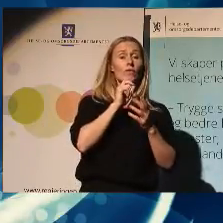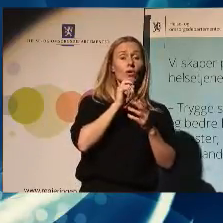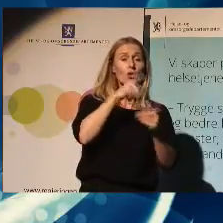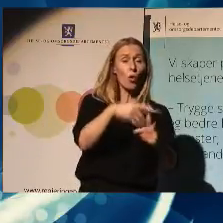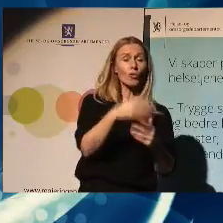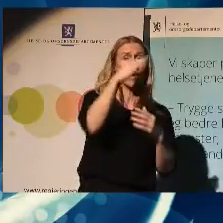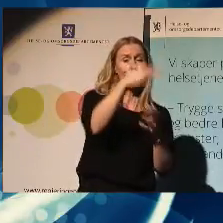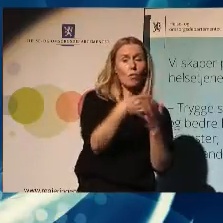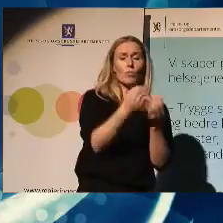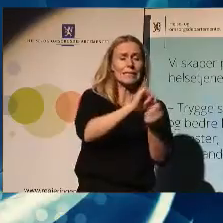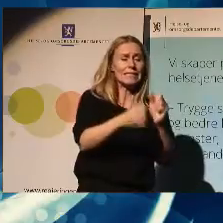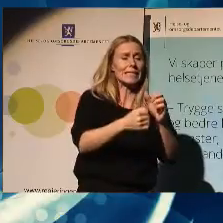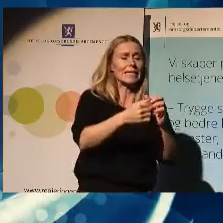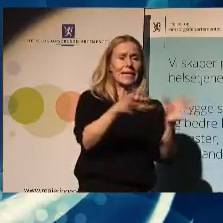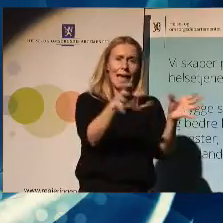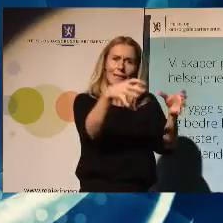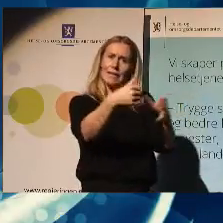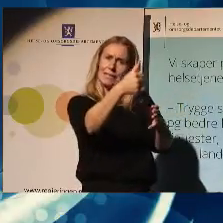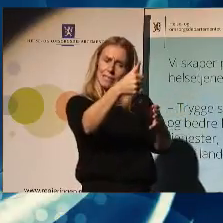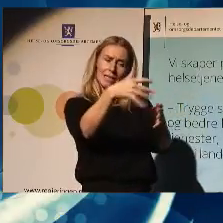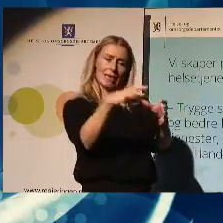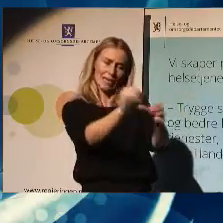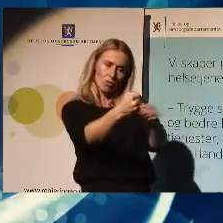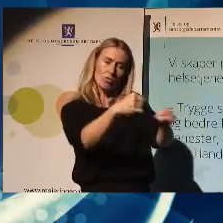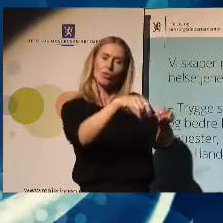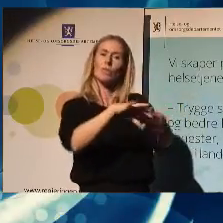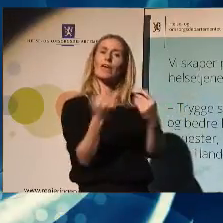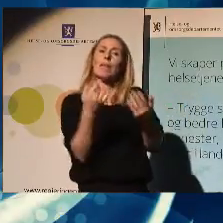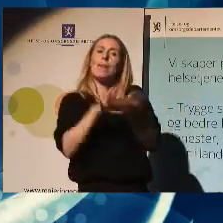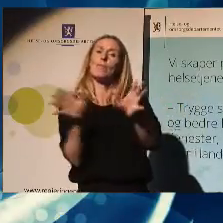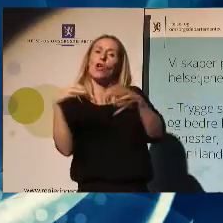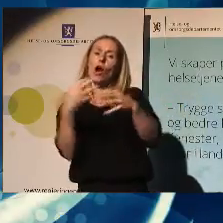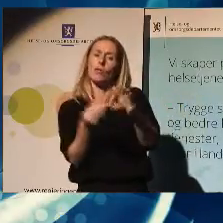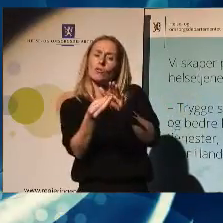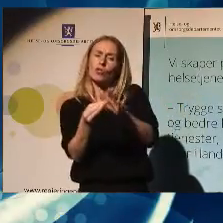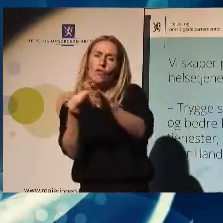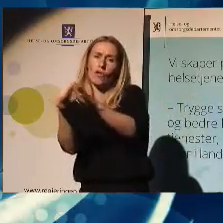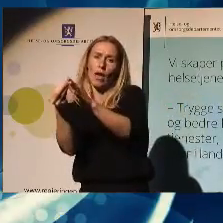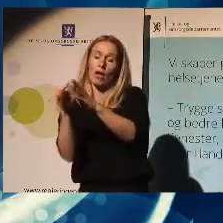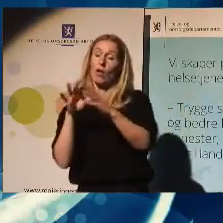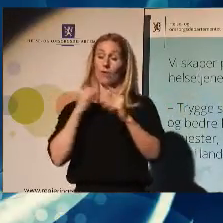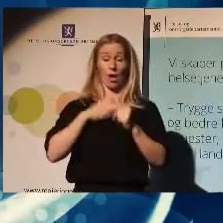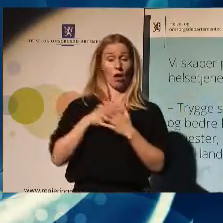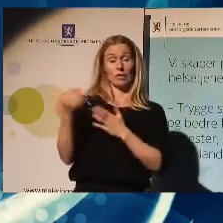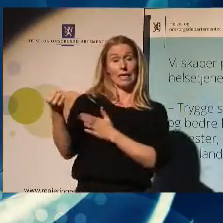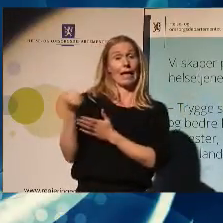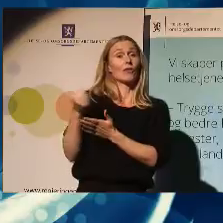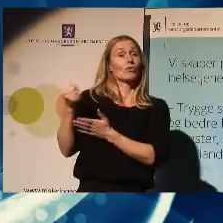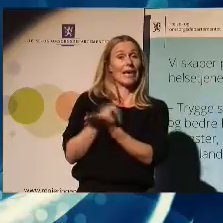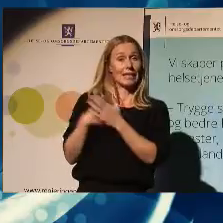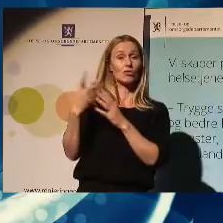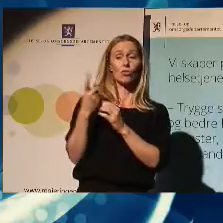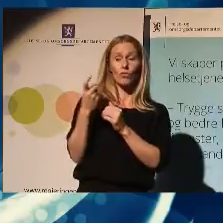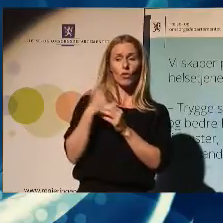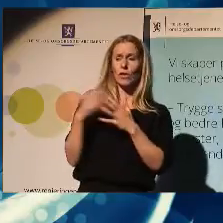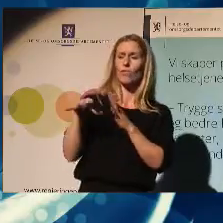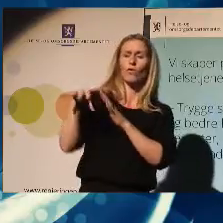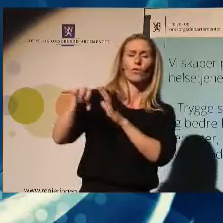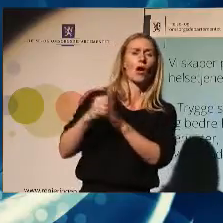ledelse i kommunen må være med på laget for å støtte lederne. Så det rekrutteringsutfordringer mange steder. På å skaffe de